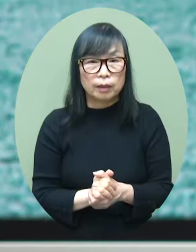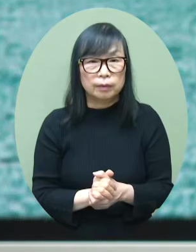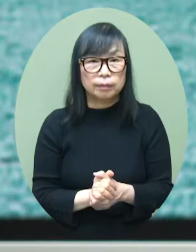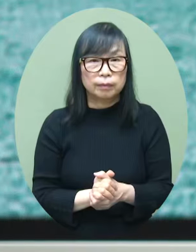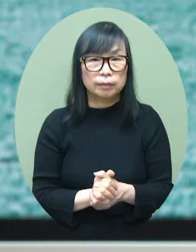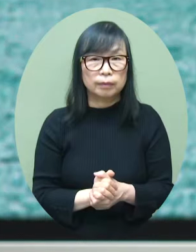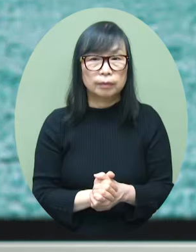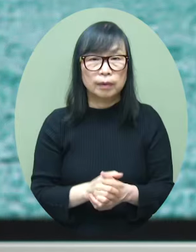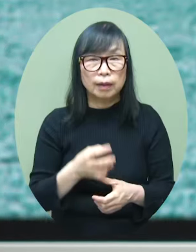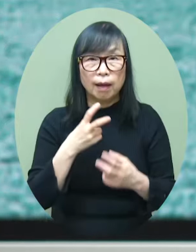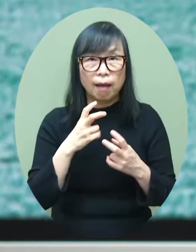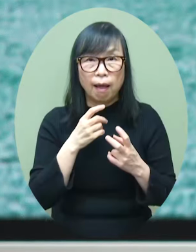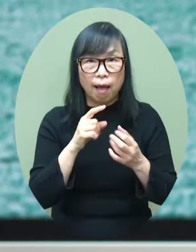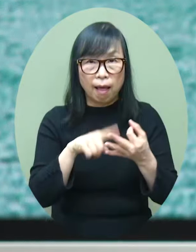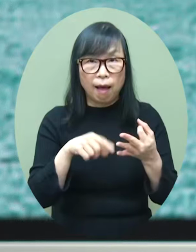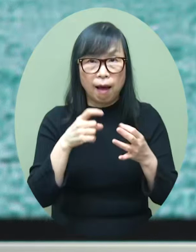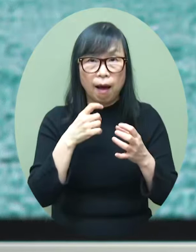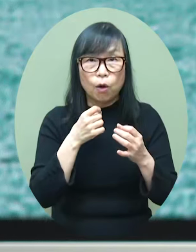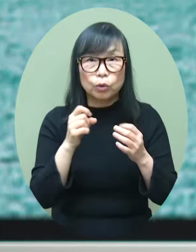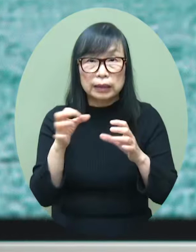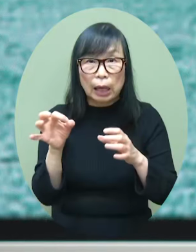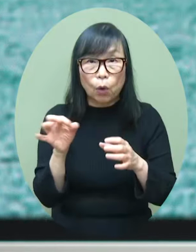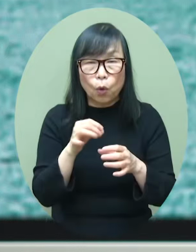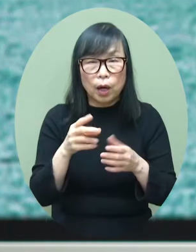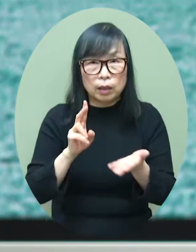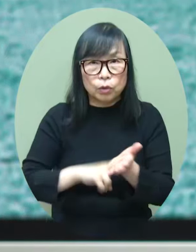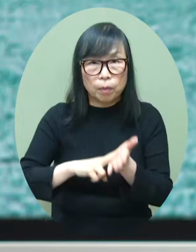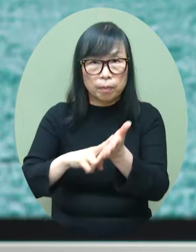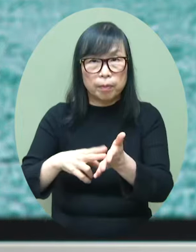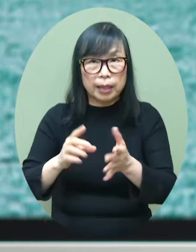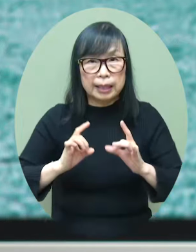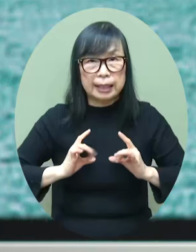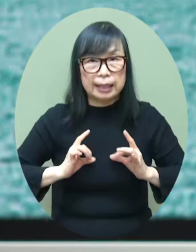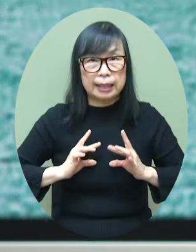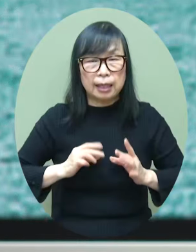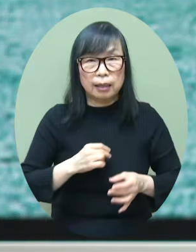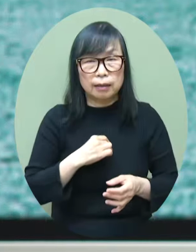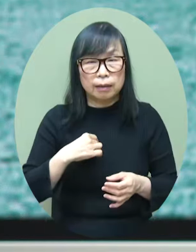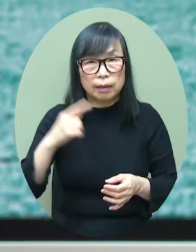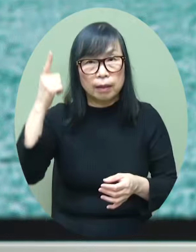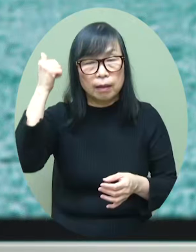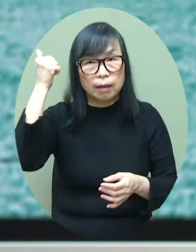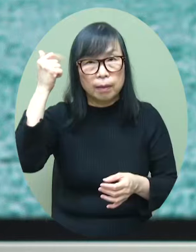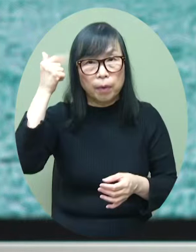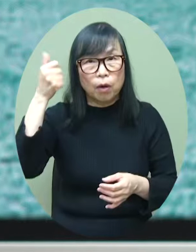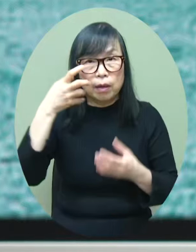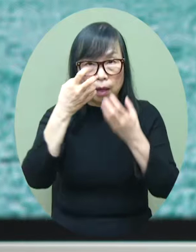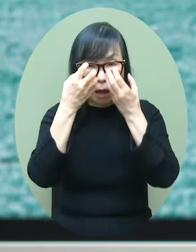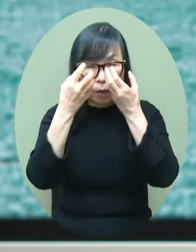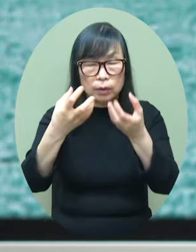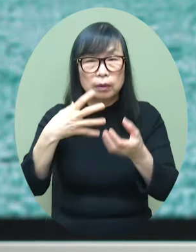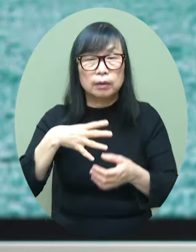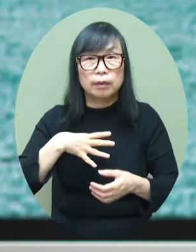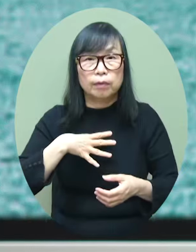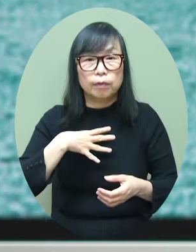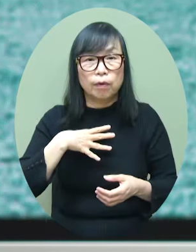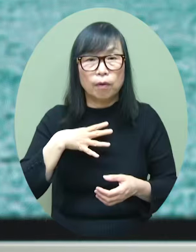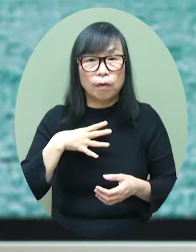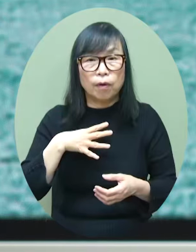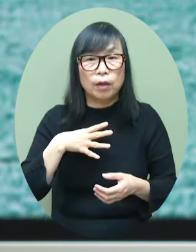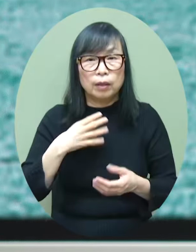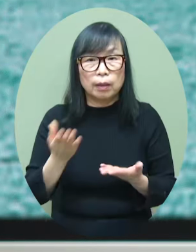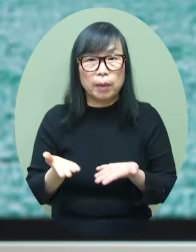喺喉痘嗰度咧，我哋今日都會出信俾私家醫生啦，嚇，即係所有醫生咧都係希望佢哋留意呢個情況啦，同埋